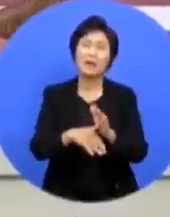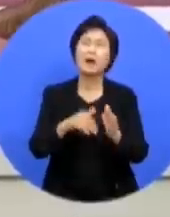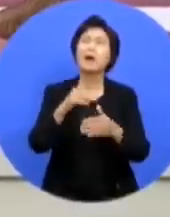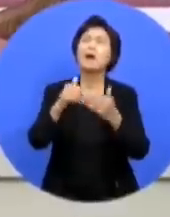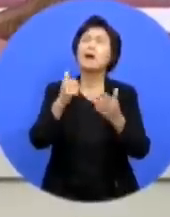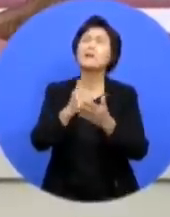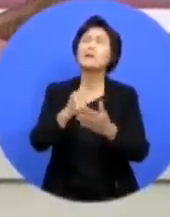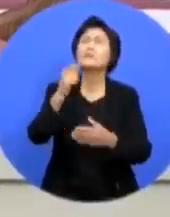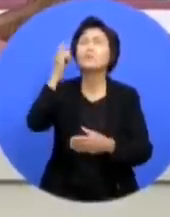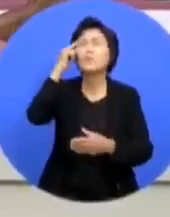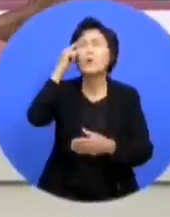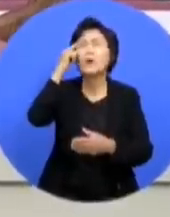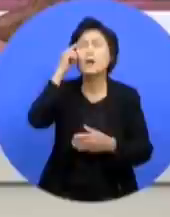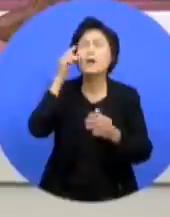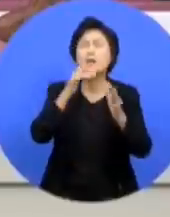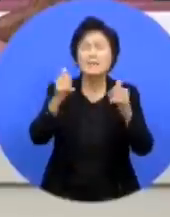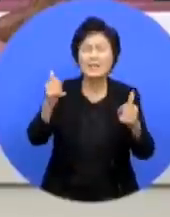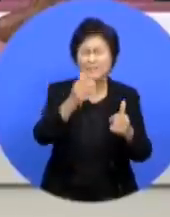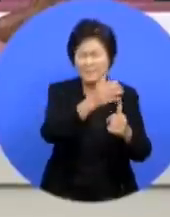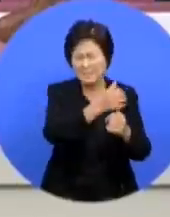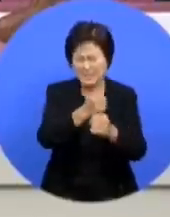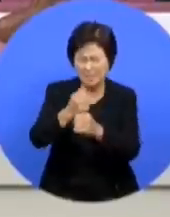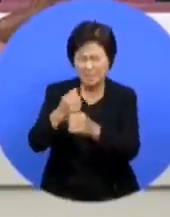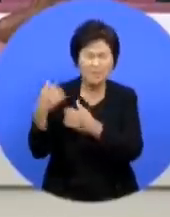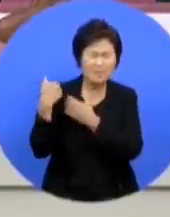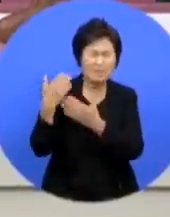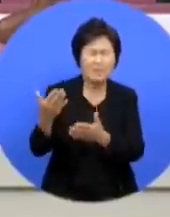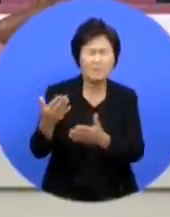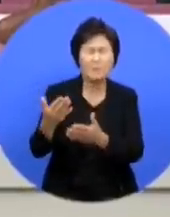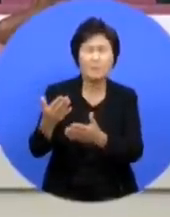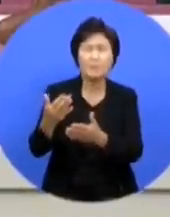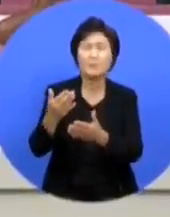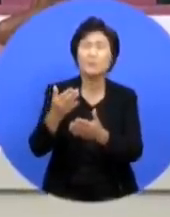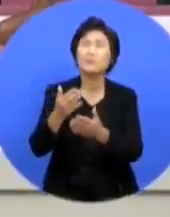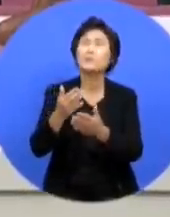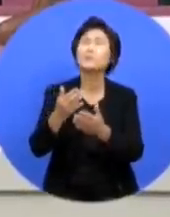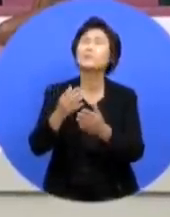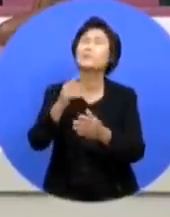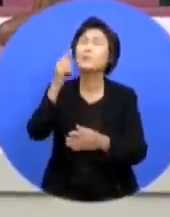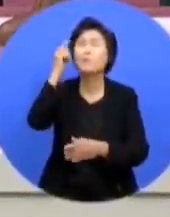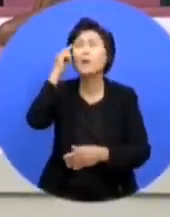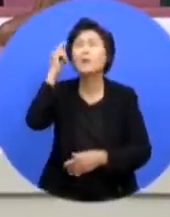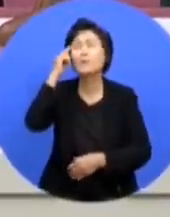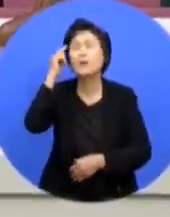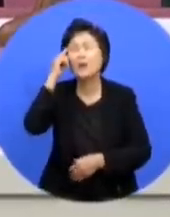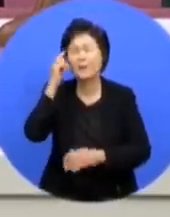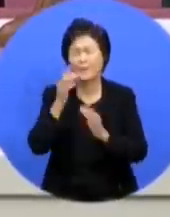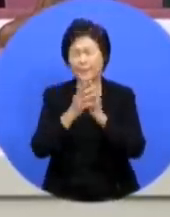하나님이 포기하셨다면 저도 사역을 포기하고 영국을 돌아가겠습니다. 그랬을 때에